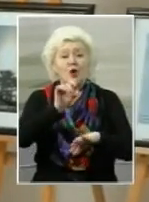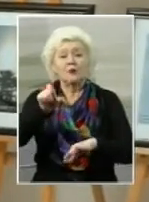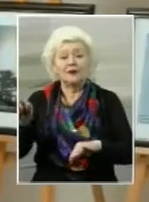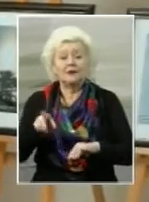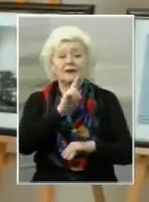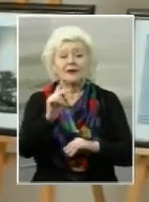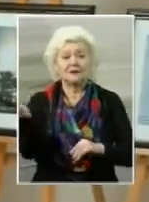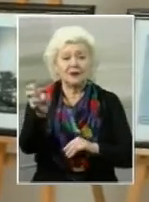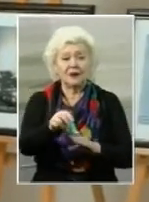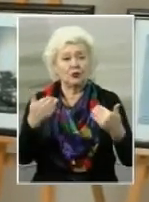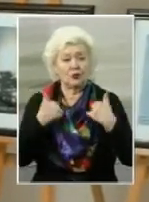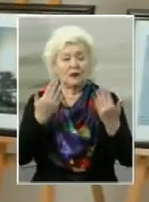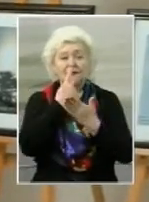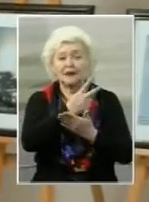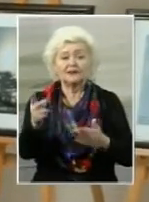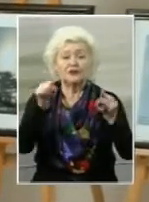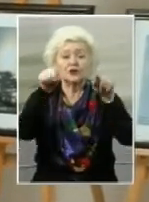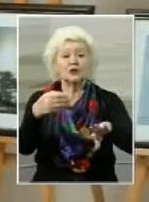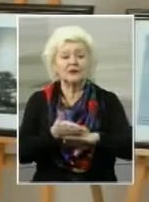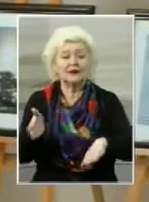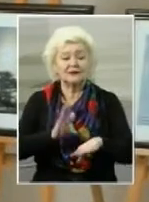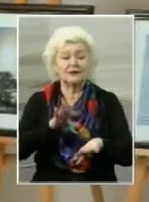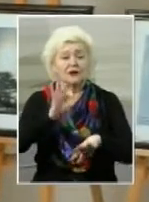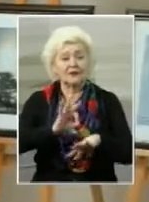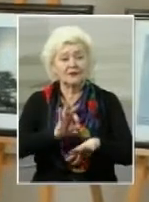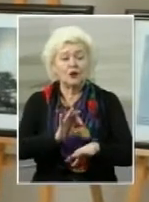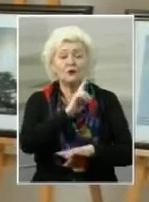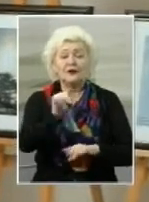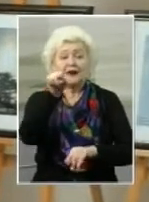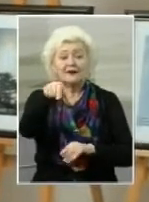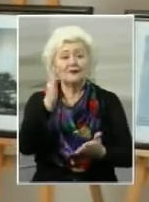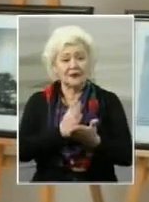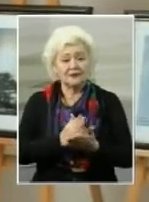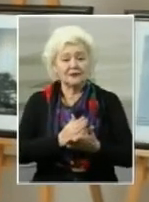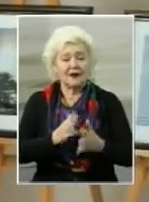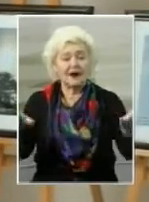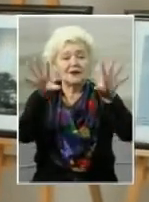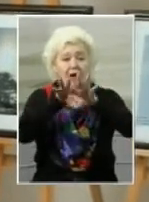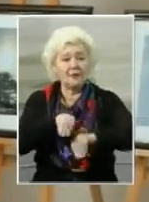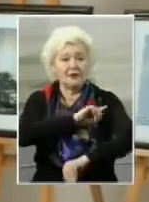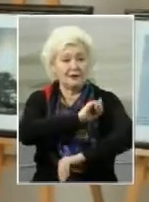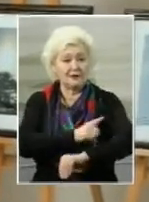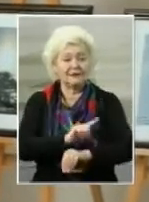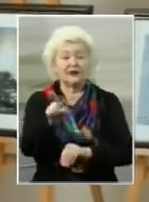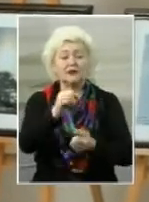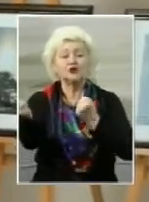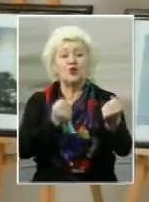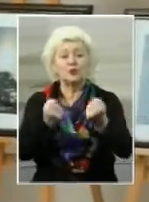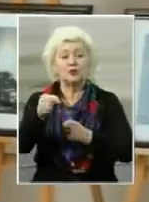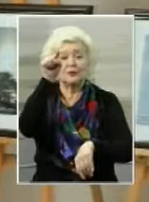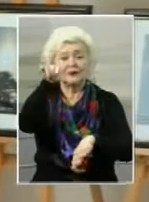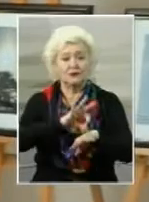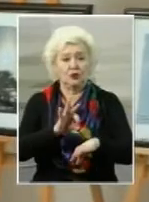які приходять до нас, незважаючи на ті складні захворювання, які в них є, набиралися сил для того, щоб боротися з